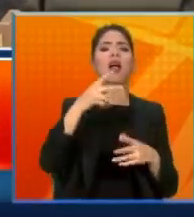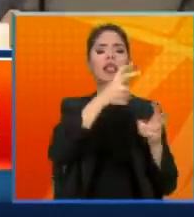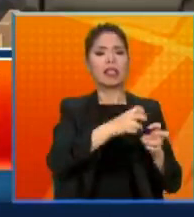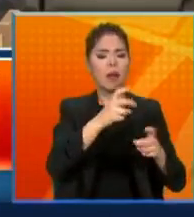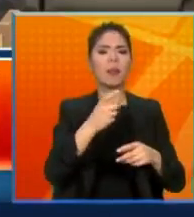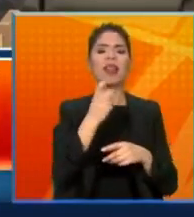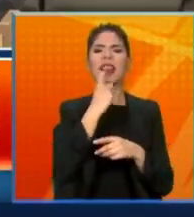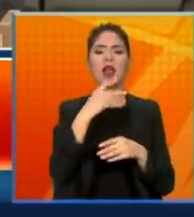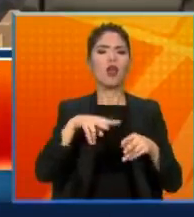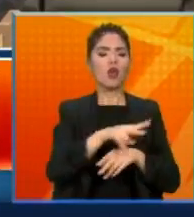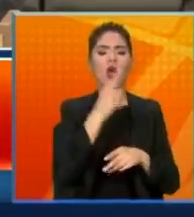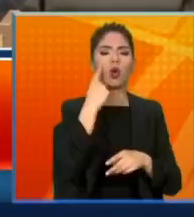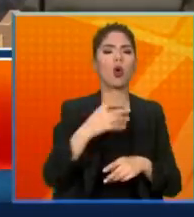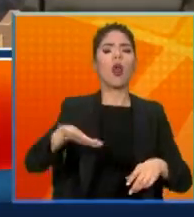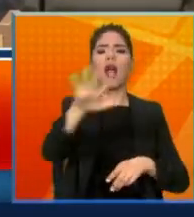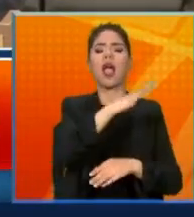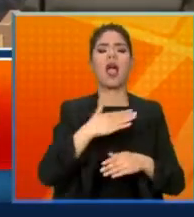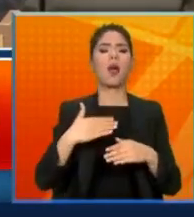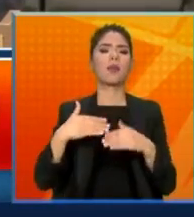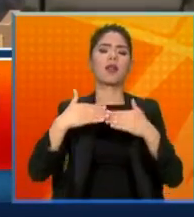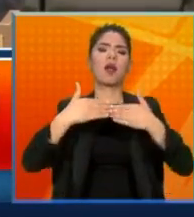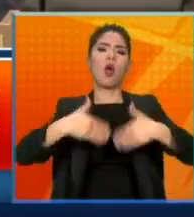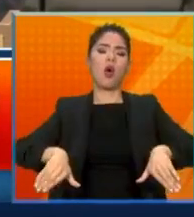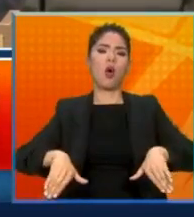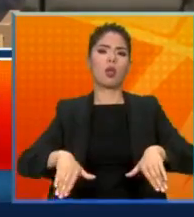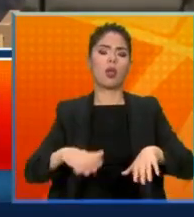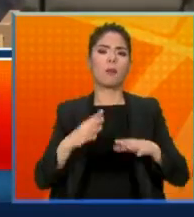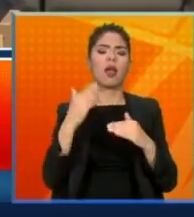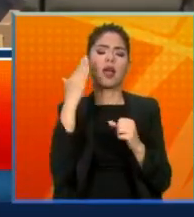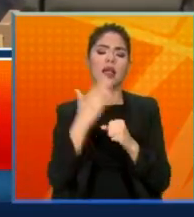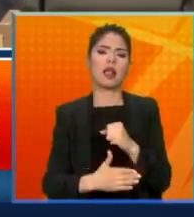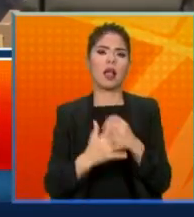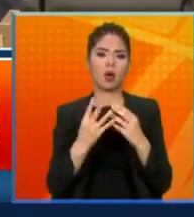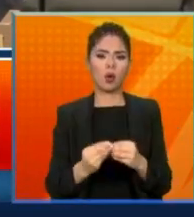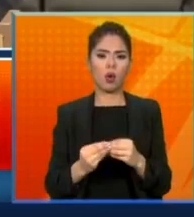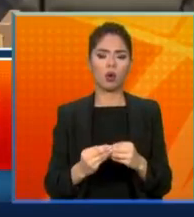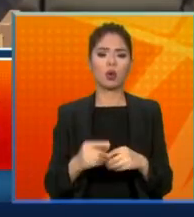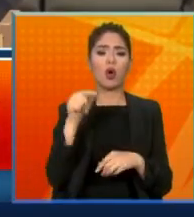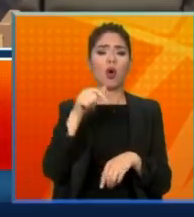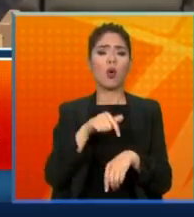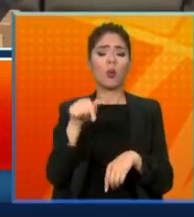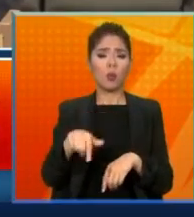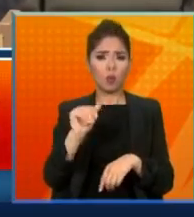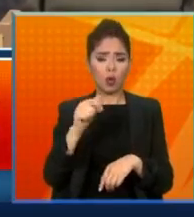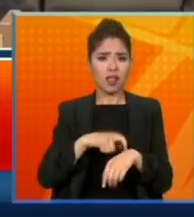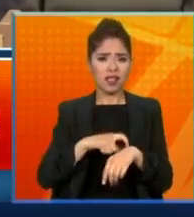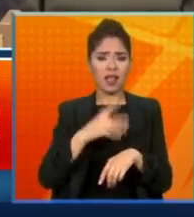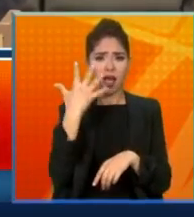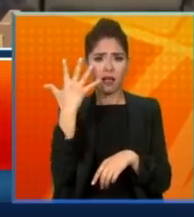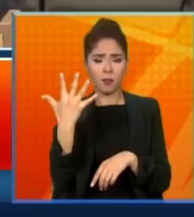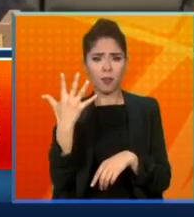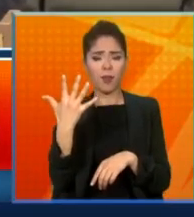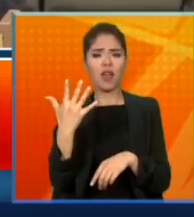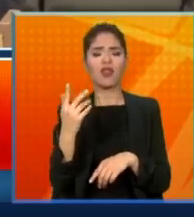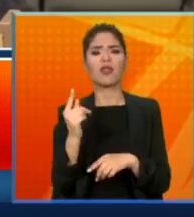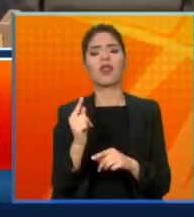ülkemize yapılacak kara ve demiryolu geçişleri bugün saat 17 itibariyle